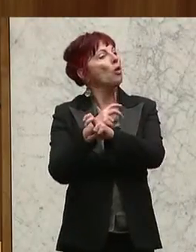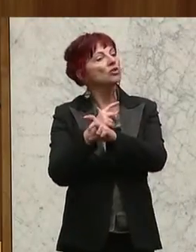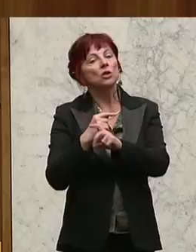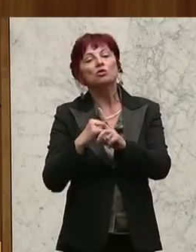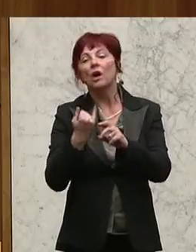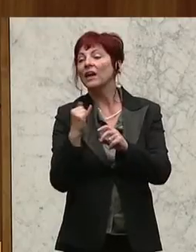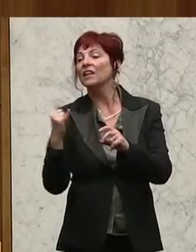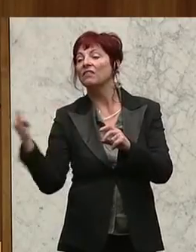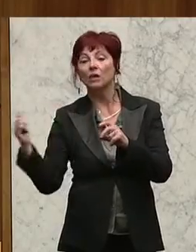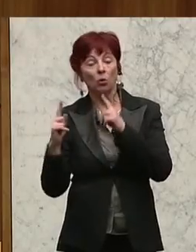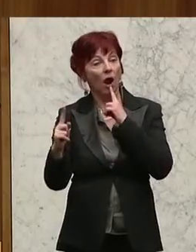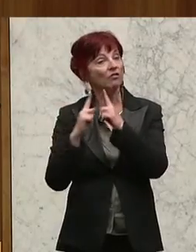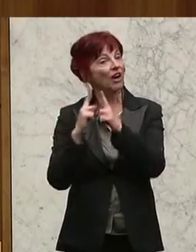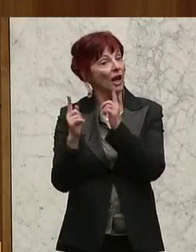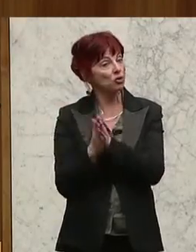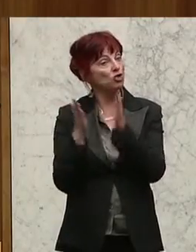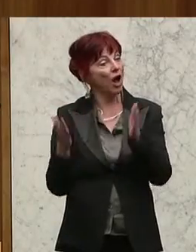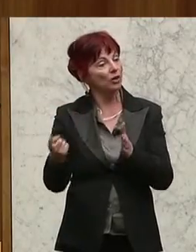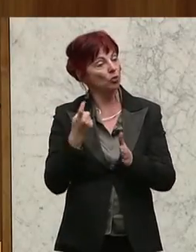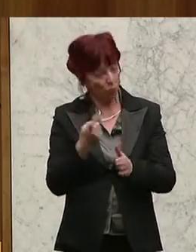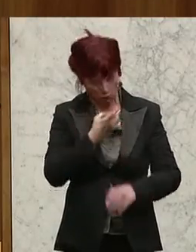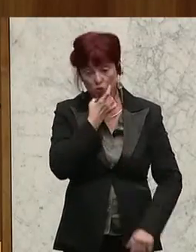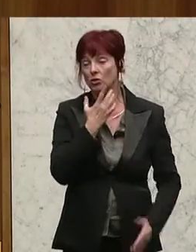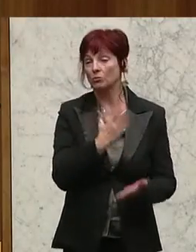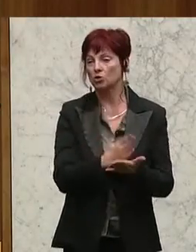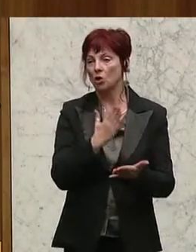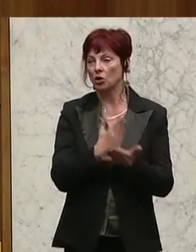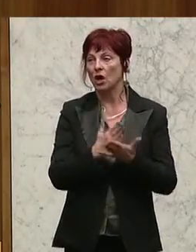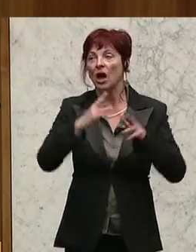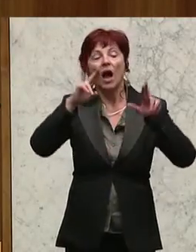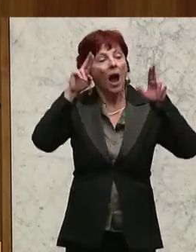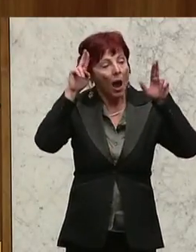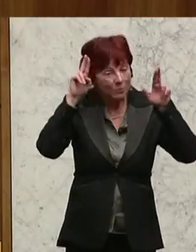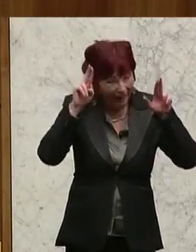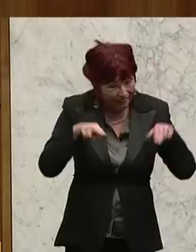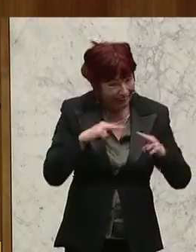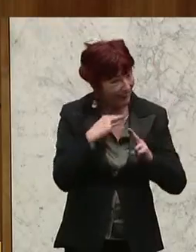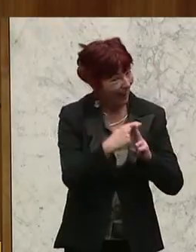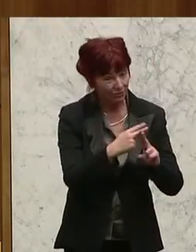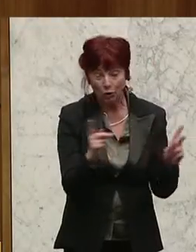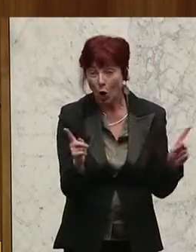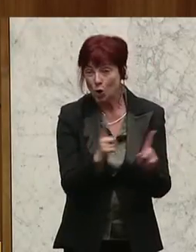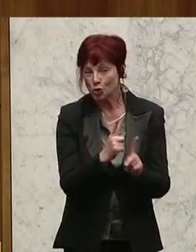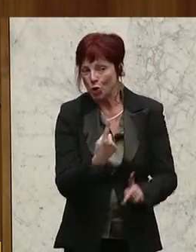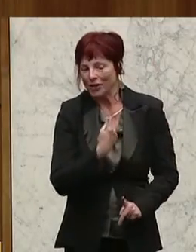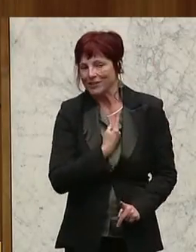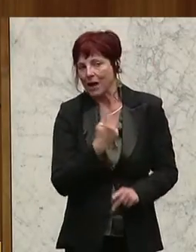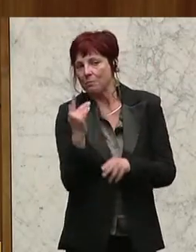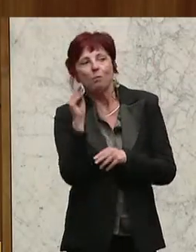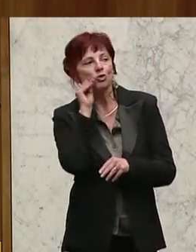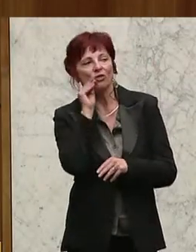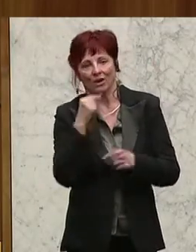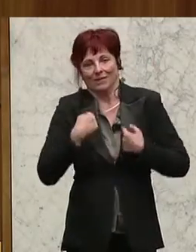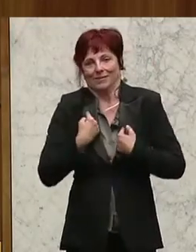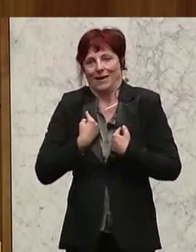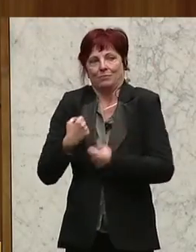Individualverkehr schädigen. Das stimmt. Die richtige Antwort wäre gewesen, wenn man im Glashaus sitzt, nicht mit Steinen zu werfen, sondern einen Schritt weiter zu gehen und zu sagen,